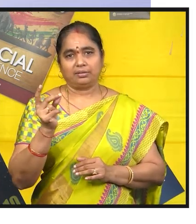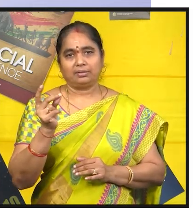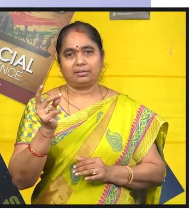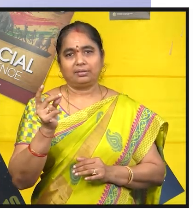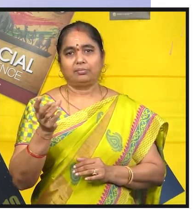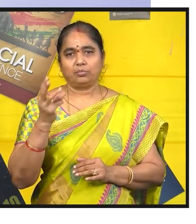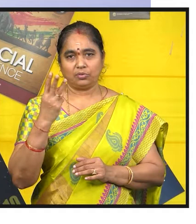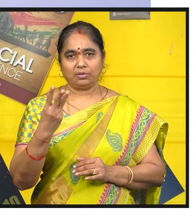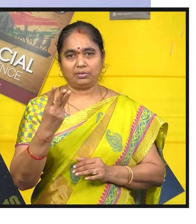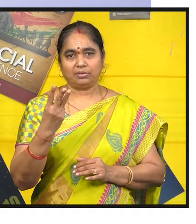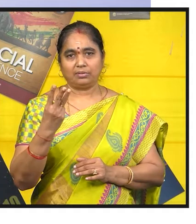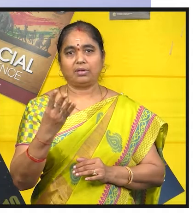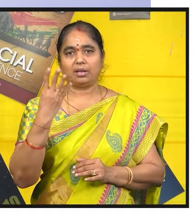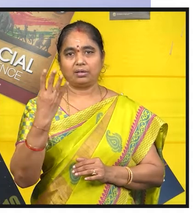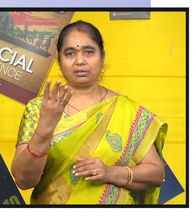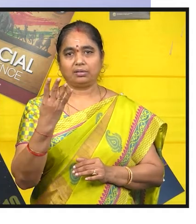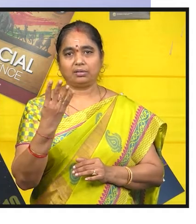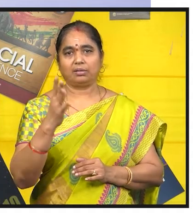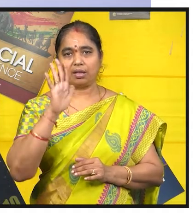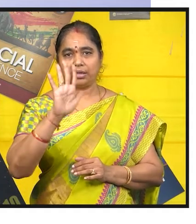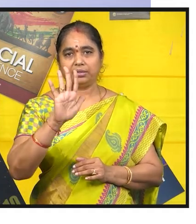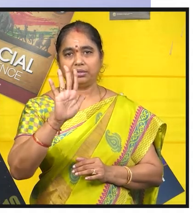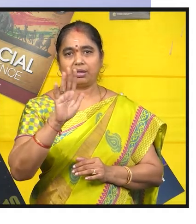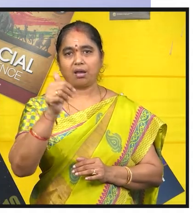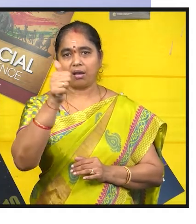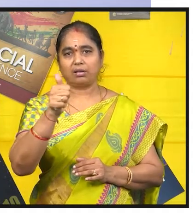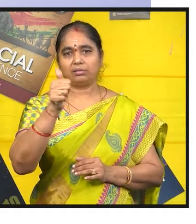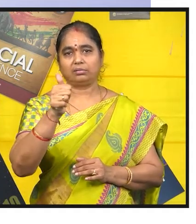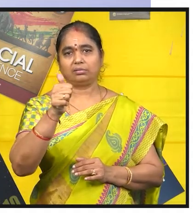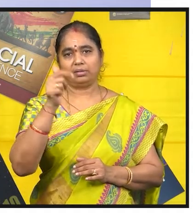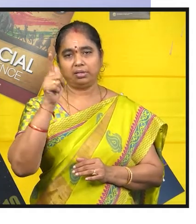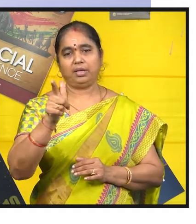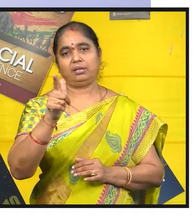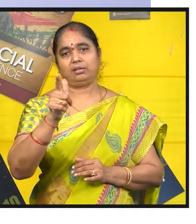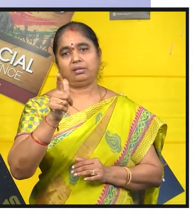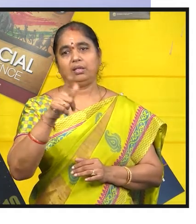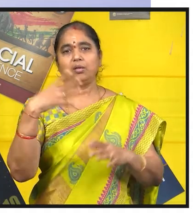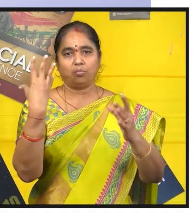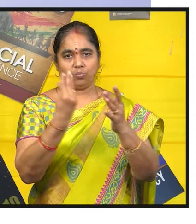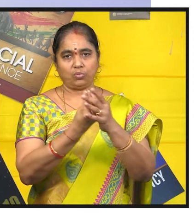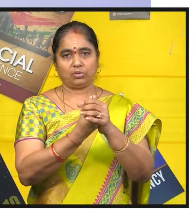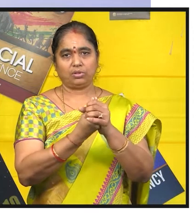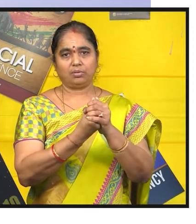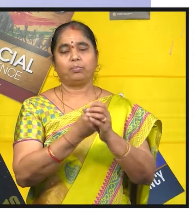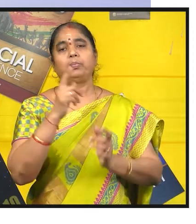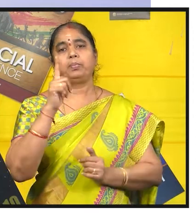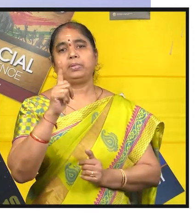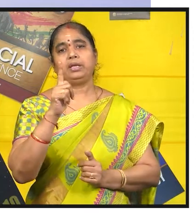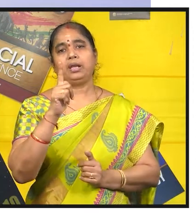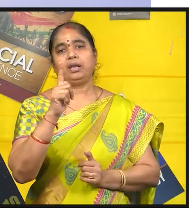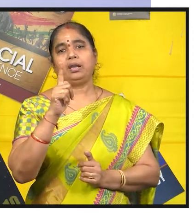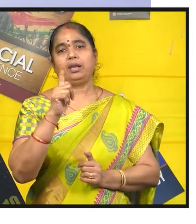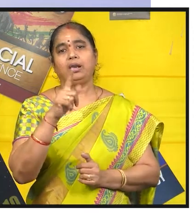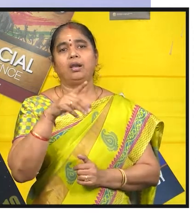2, அதற்கடுத்தது 3, 4, 5, 6, 7. ஆக